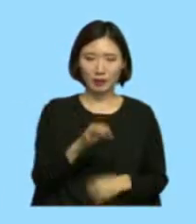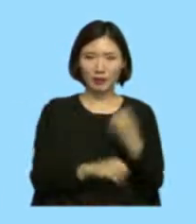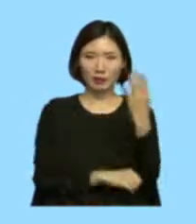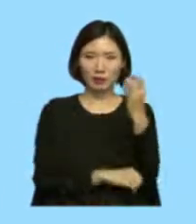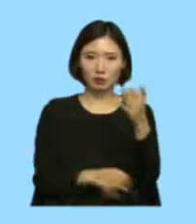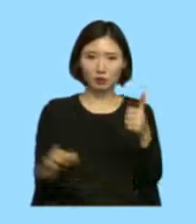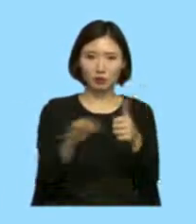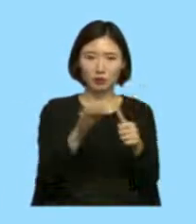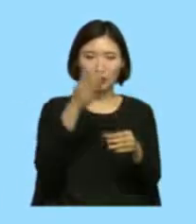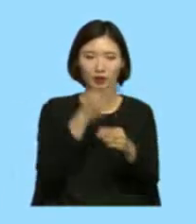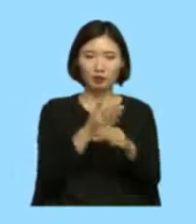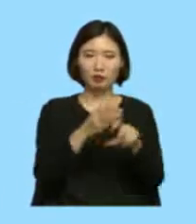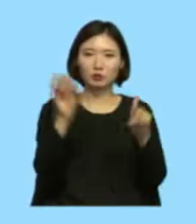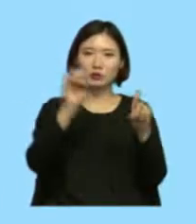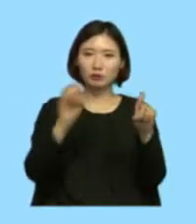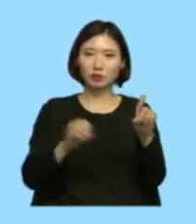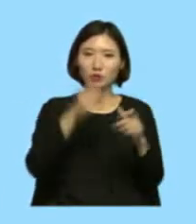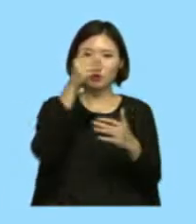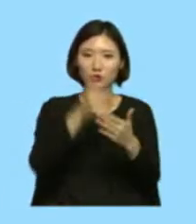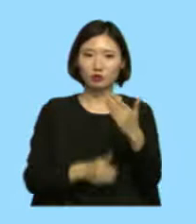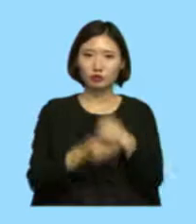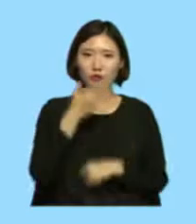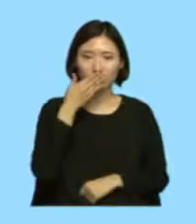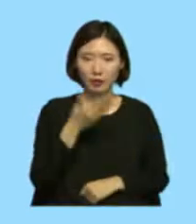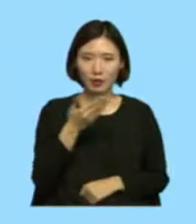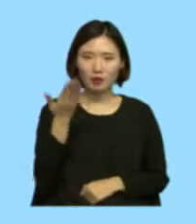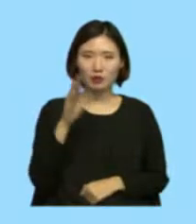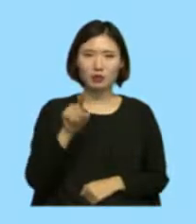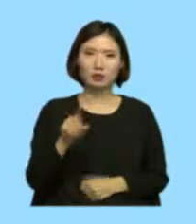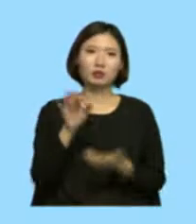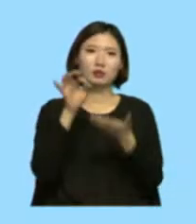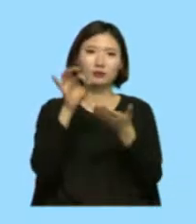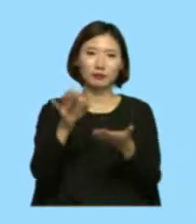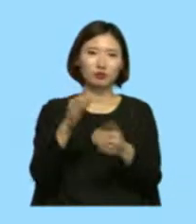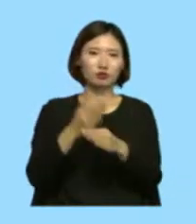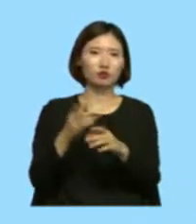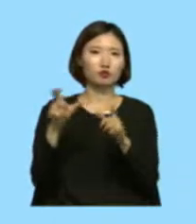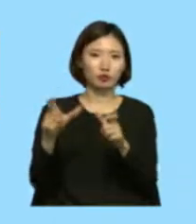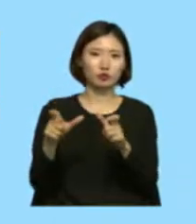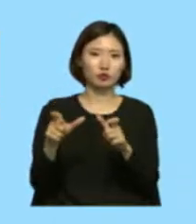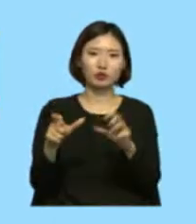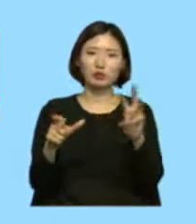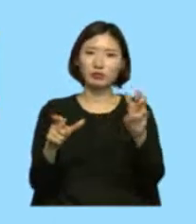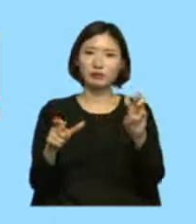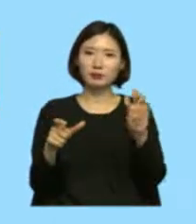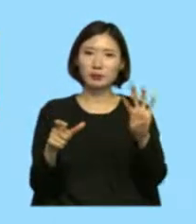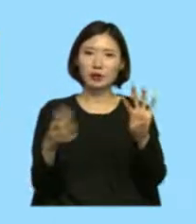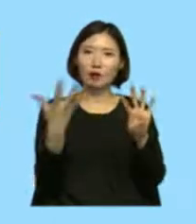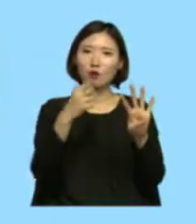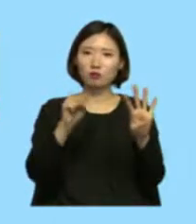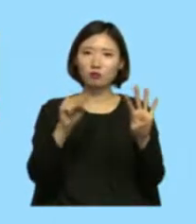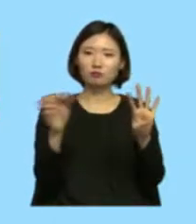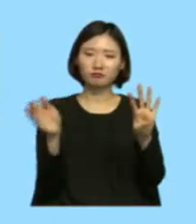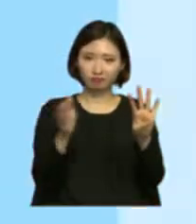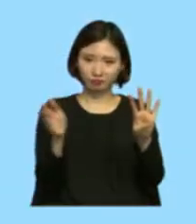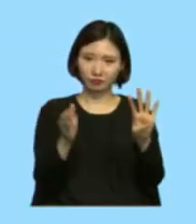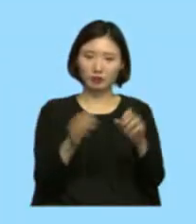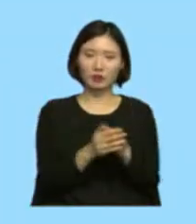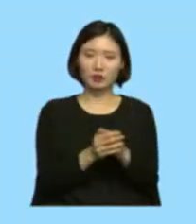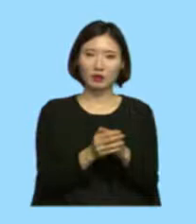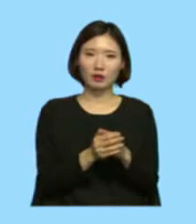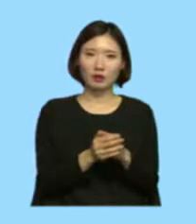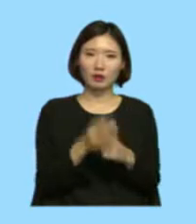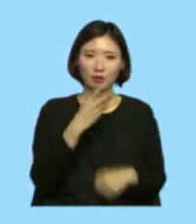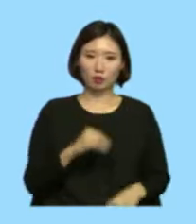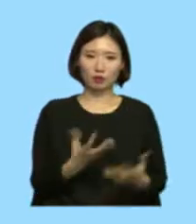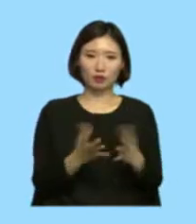지원금 중 10% 를 삭감할 수 있는데 이 금액이 중구의 경우 34억원 가량인 겁니다 따라서 아직